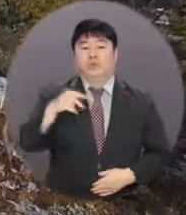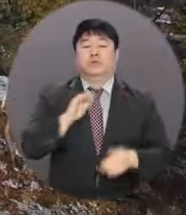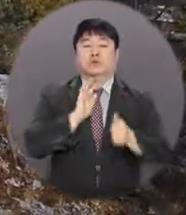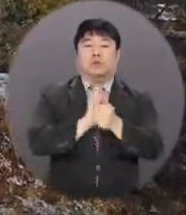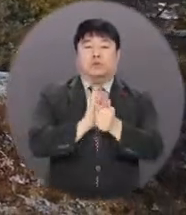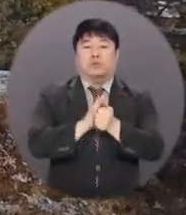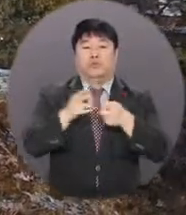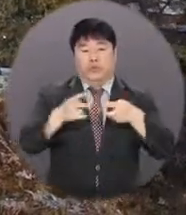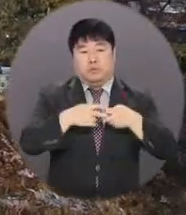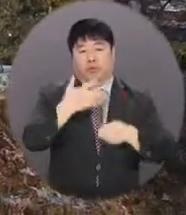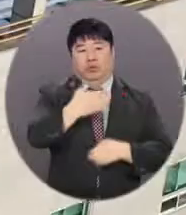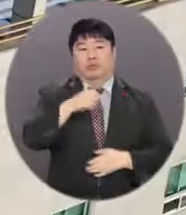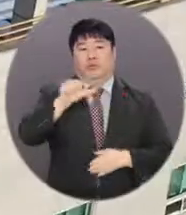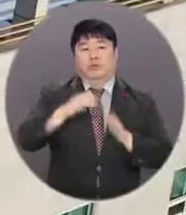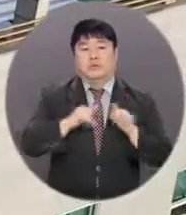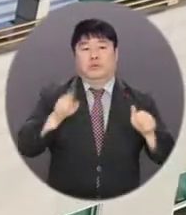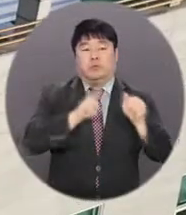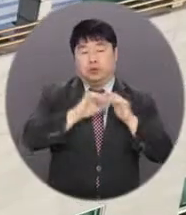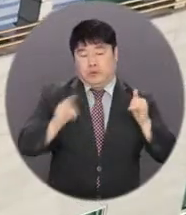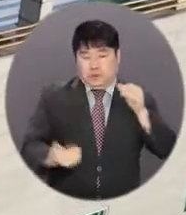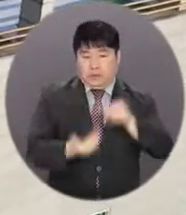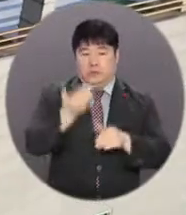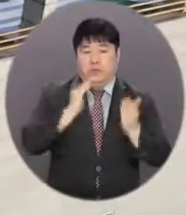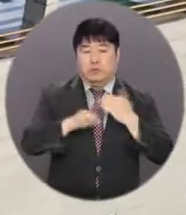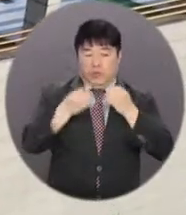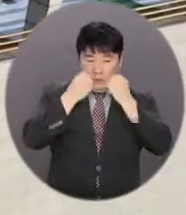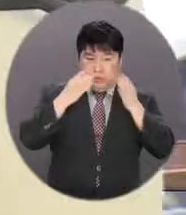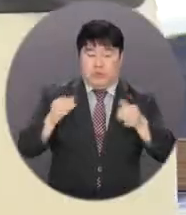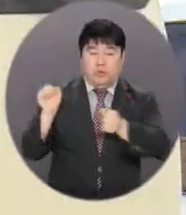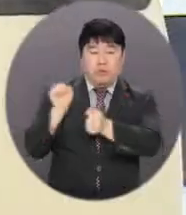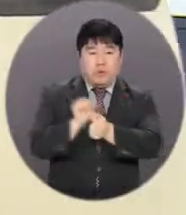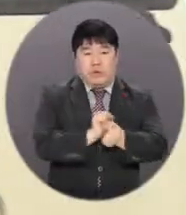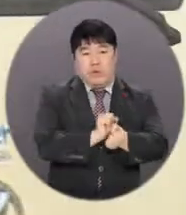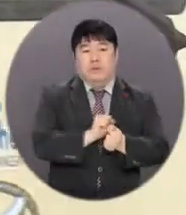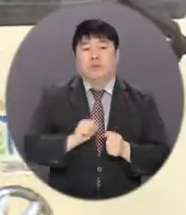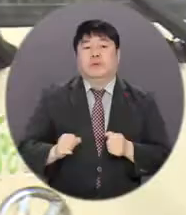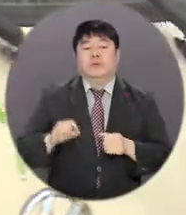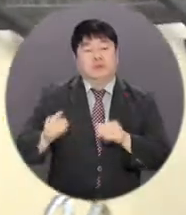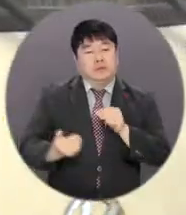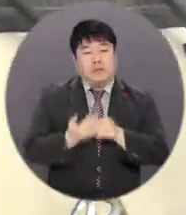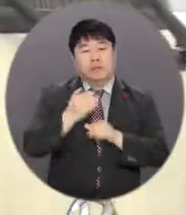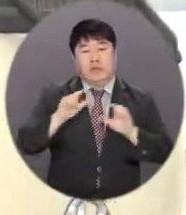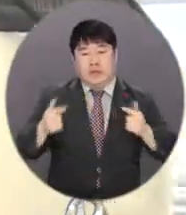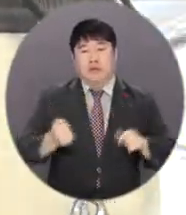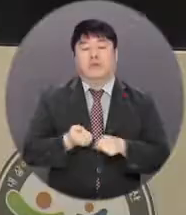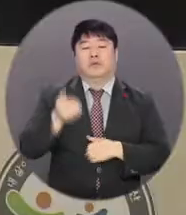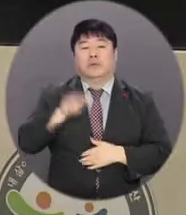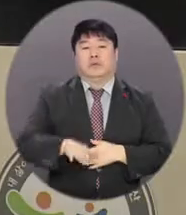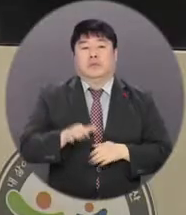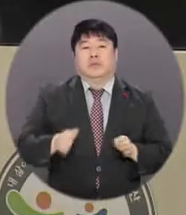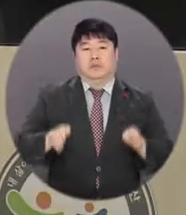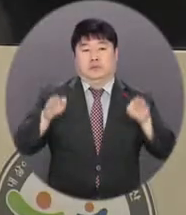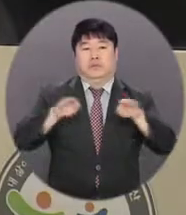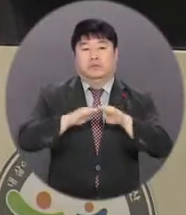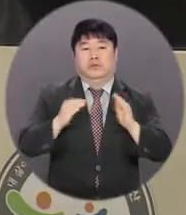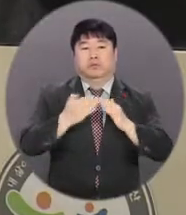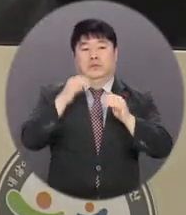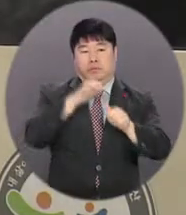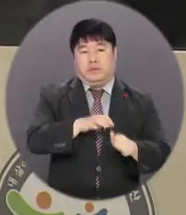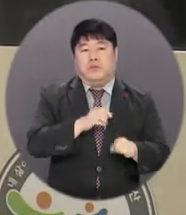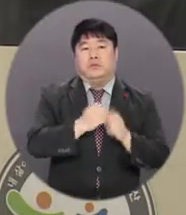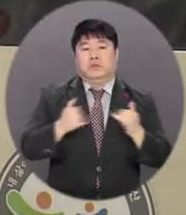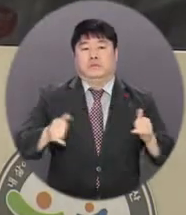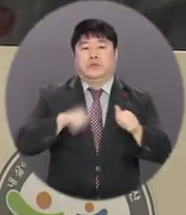효정요양병원에서 95명의 확진자가 쏟아진 이후 새로운 감염고리가 나오진 않았습니다. 하지만 시설, 자가격리자들이